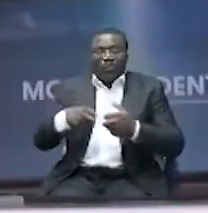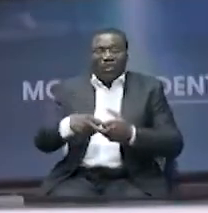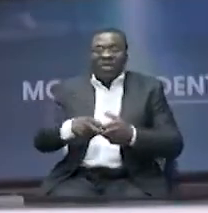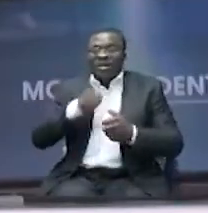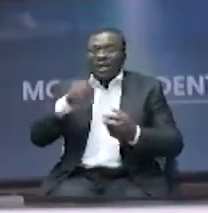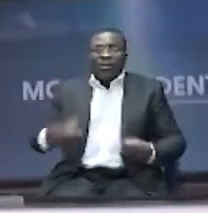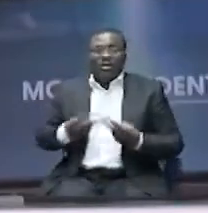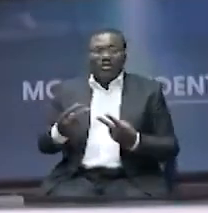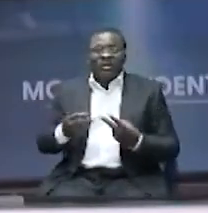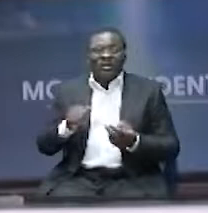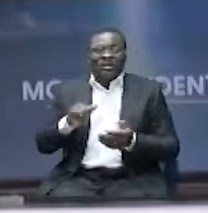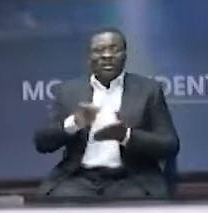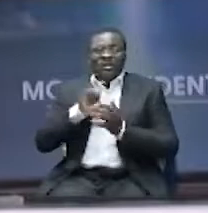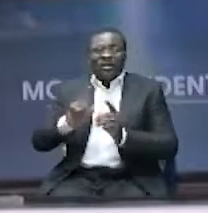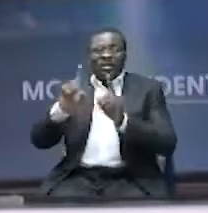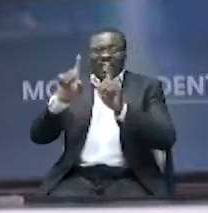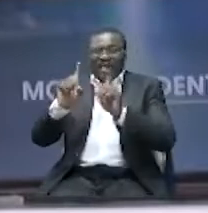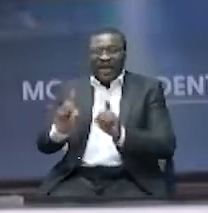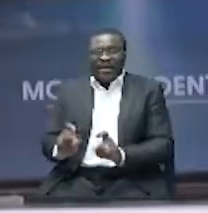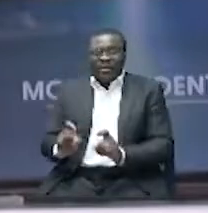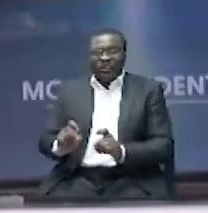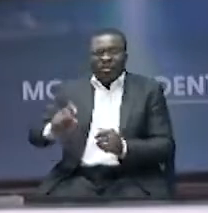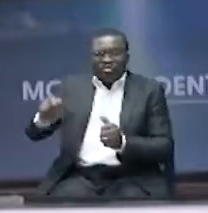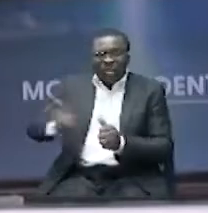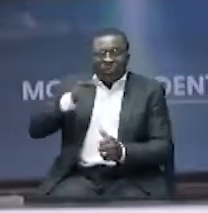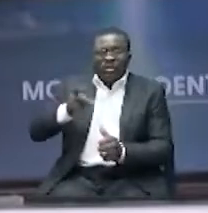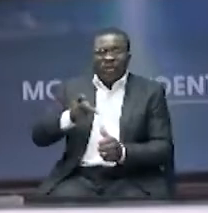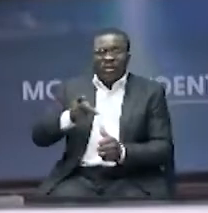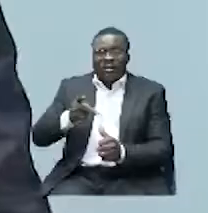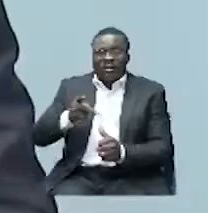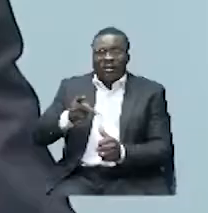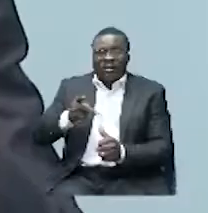c'est bien pour ça que c'est une question prépondérante, primordiale.